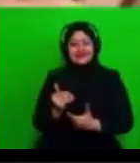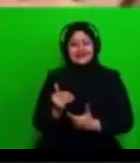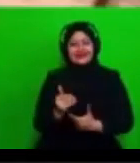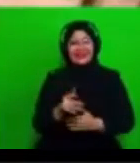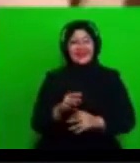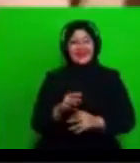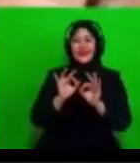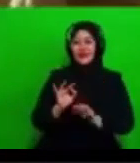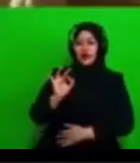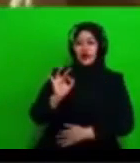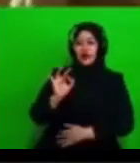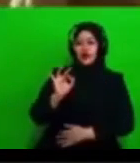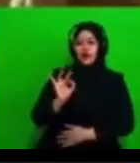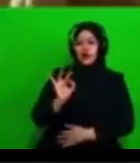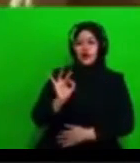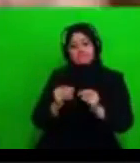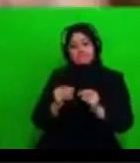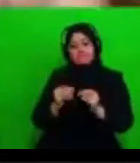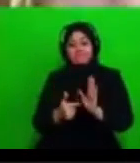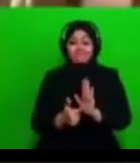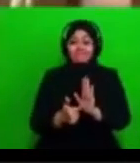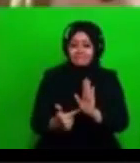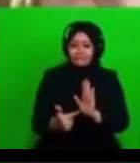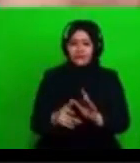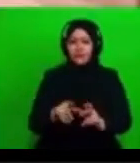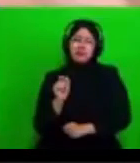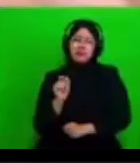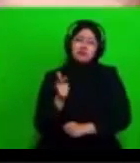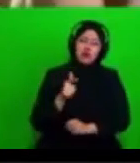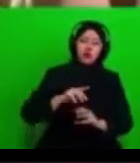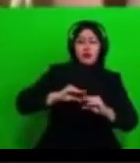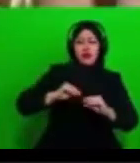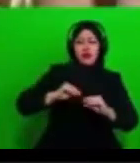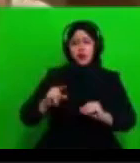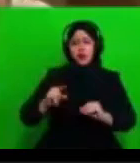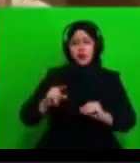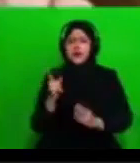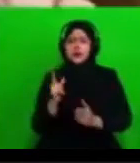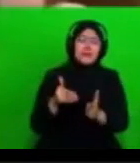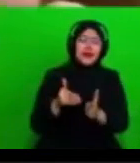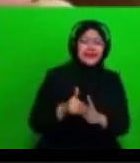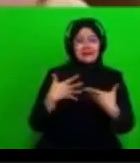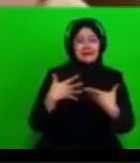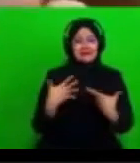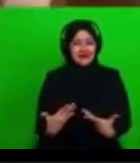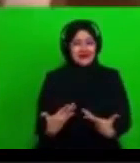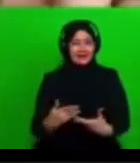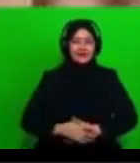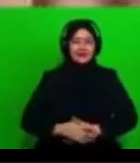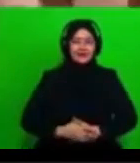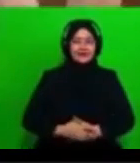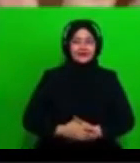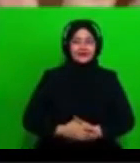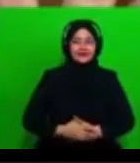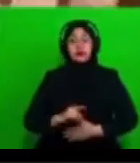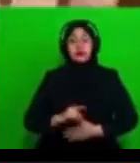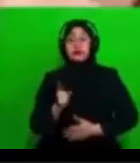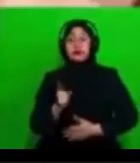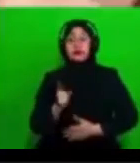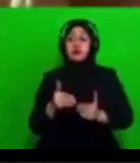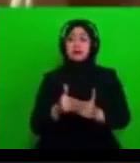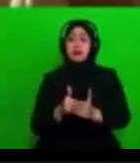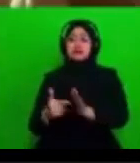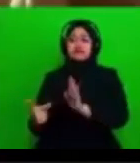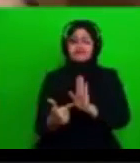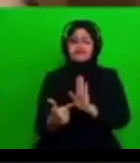memberikan gambaran, memberikan challenge, kalau kamu kerja seperti ini, nanti challenge seperti ini, kerja seperti ini, kalau yang ini, challenge seperti ini,